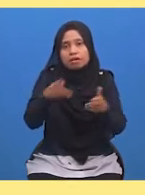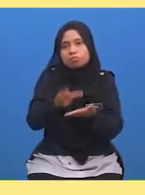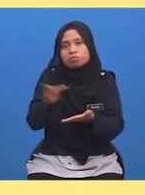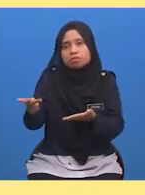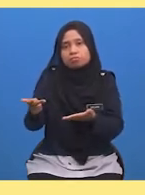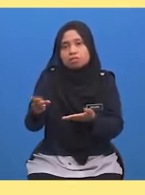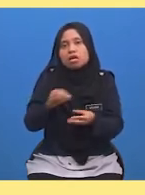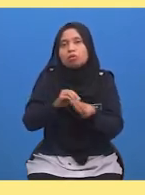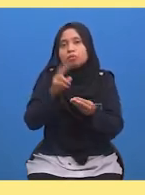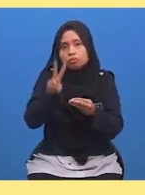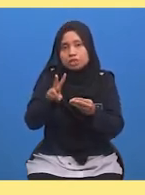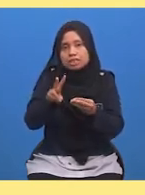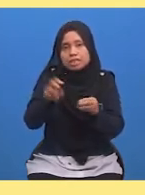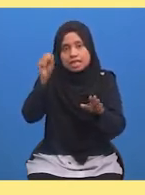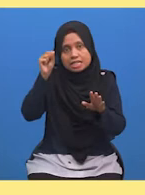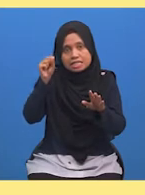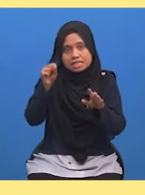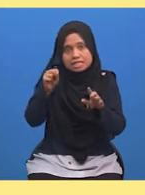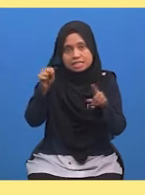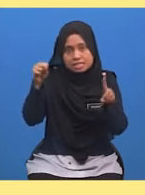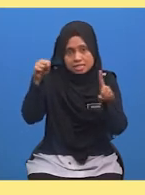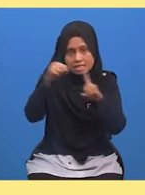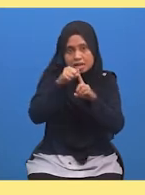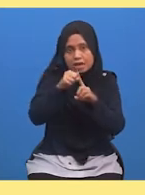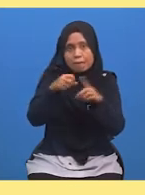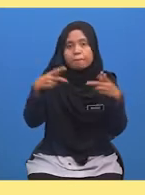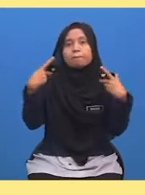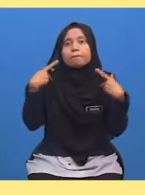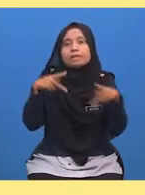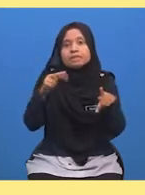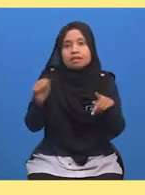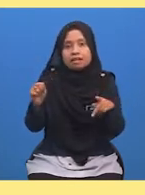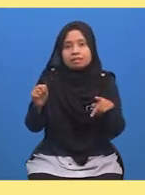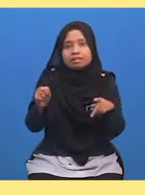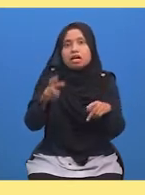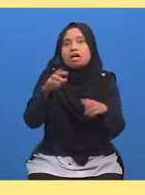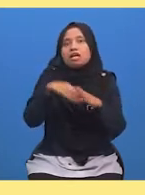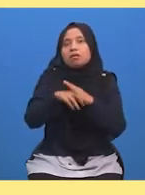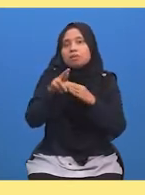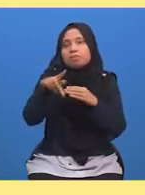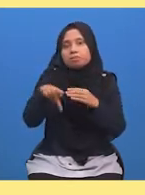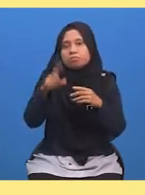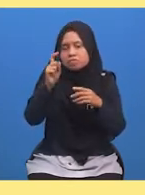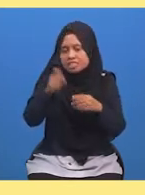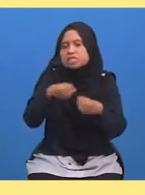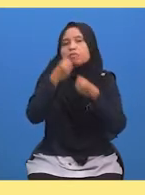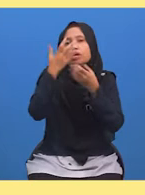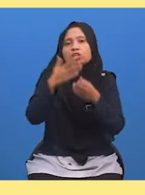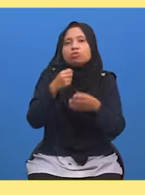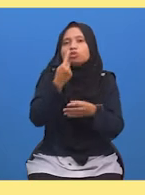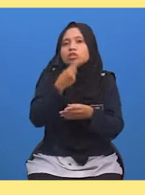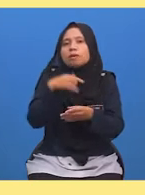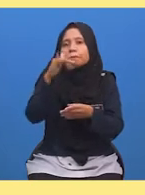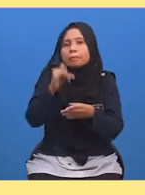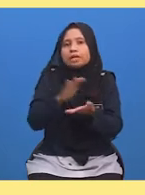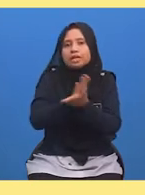Fakta kedua, sasaran pasaran. Dalam rancangan perniagaan, perlu menyatakan siapa yang